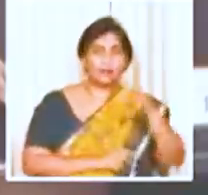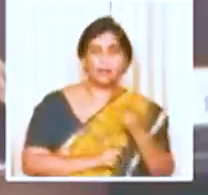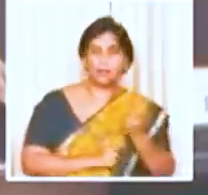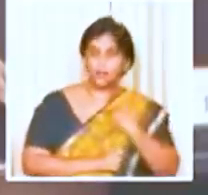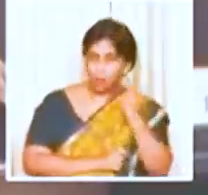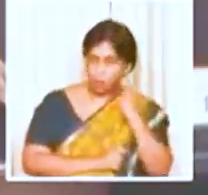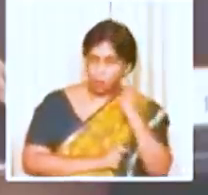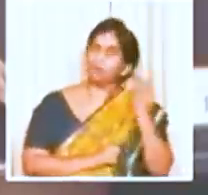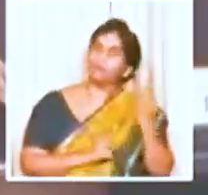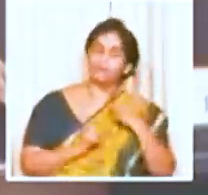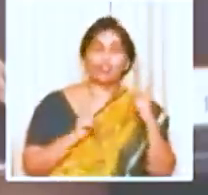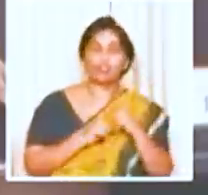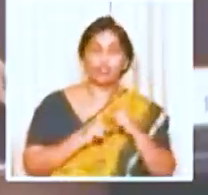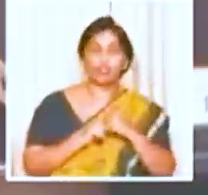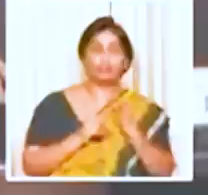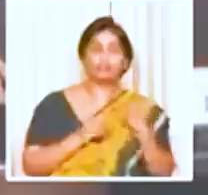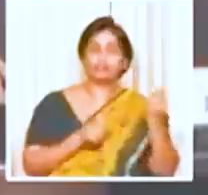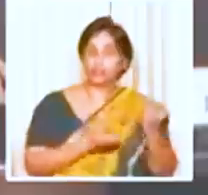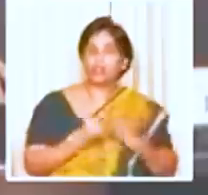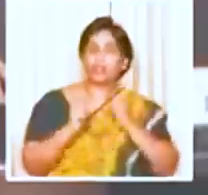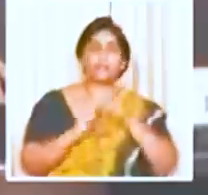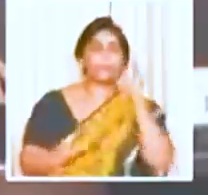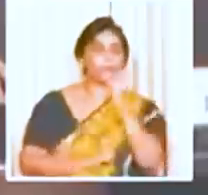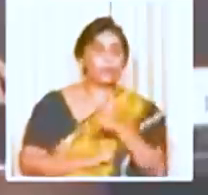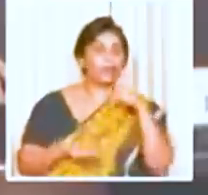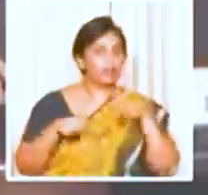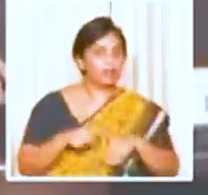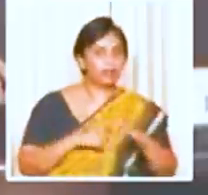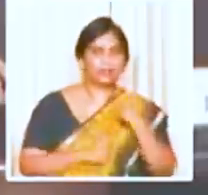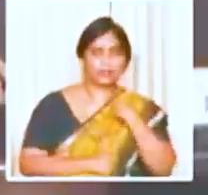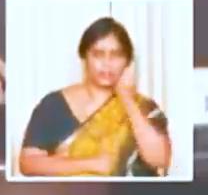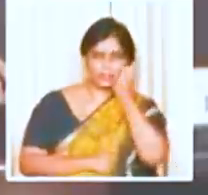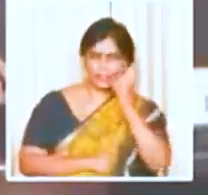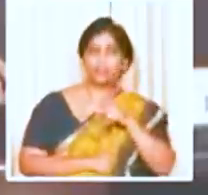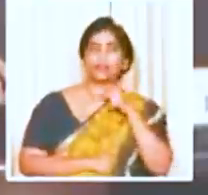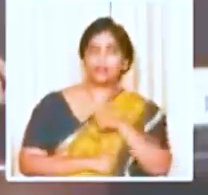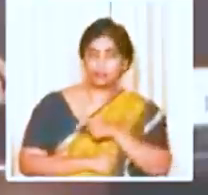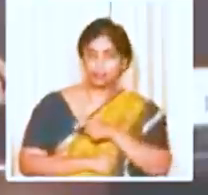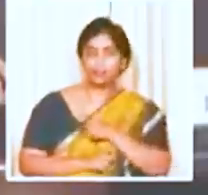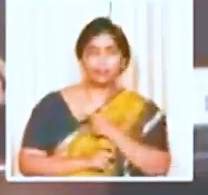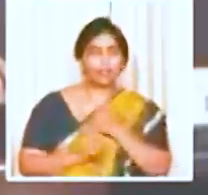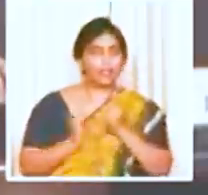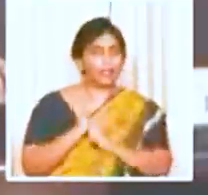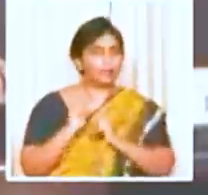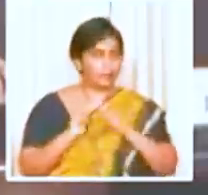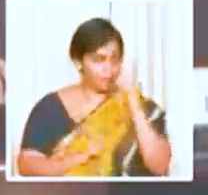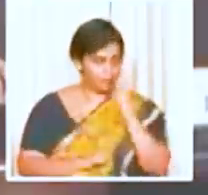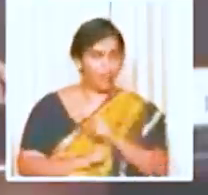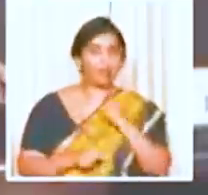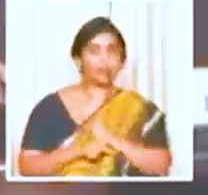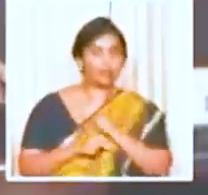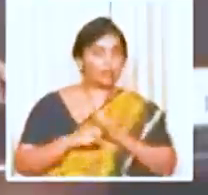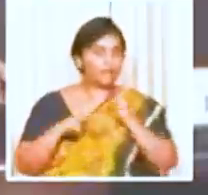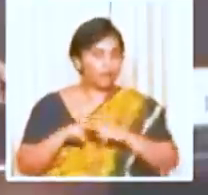தமிழர் நாட்டை விட்டு வெளியேறியிருக்கலாம். பொறுப்பு கூறல் தொடர்பில் அவர் எழுப்பிய கேள்விக்கு பதிலளிப்பதை தவிர்க்கும் வகையில் ஜனாதிபதி அவ்வாறு